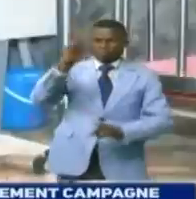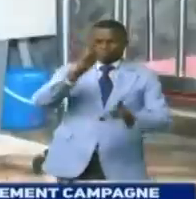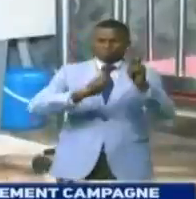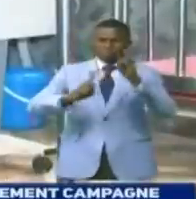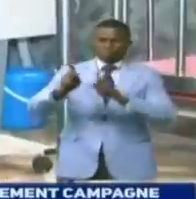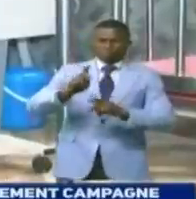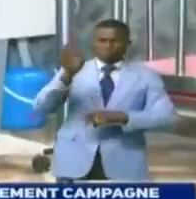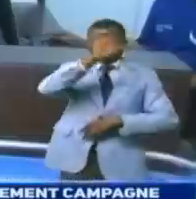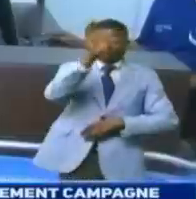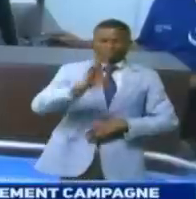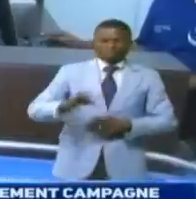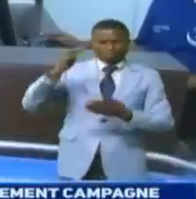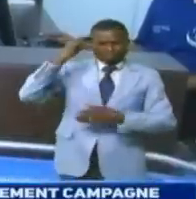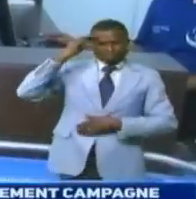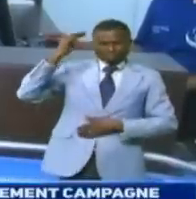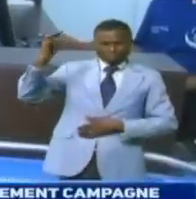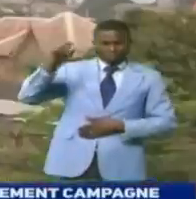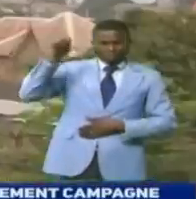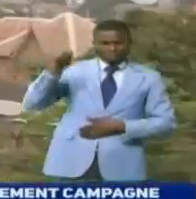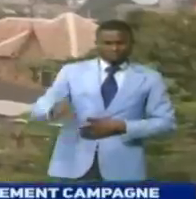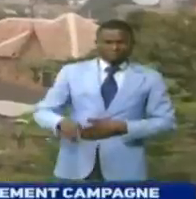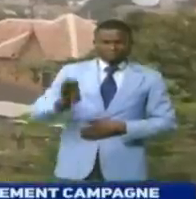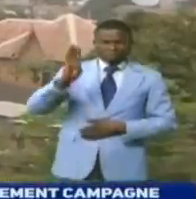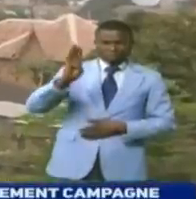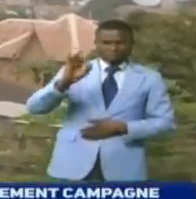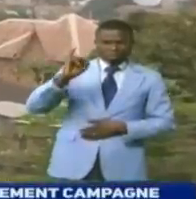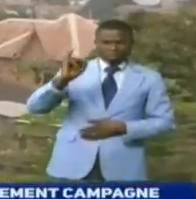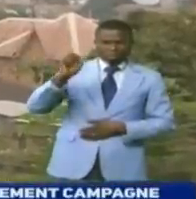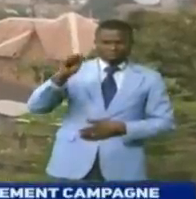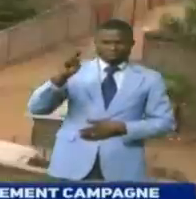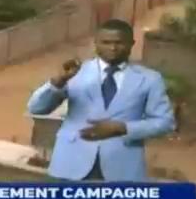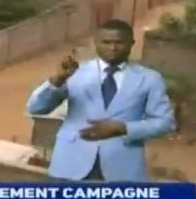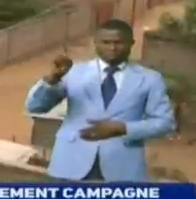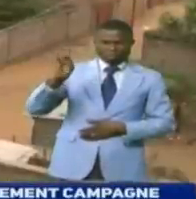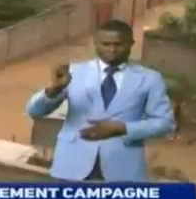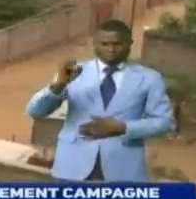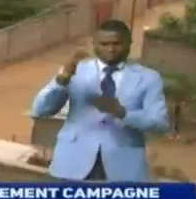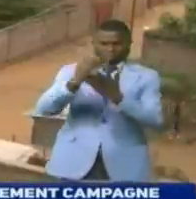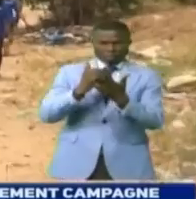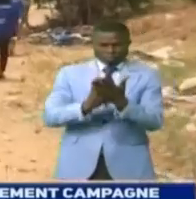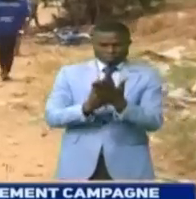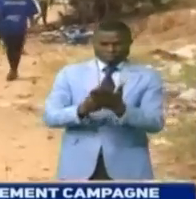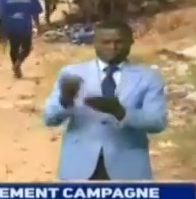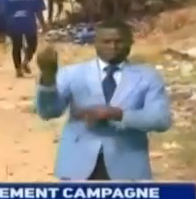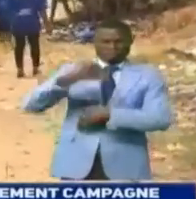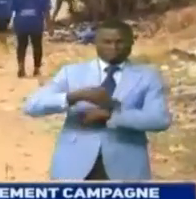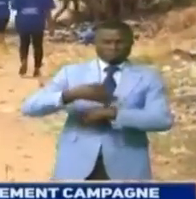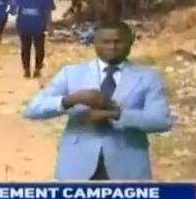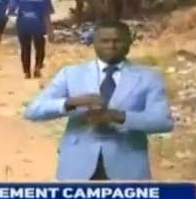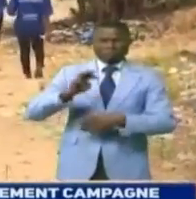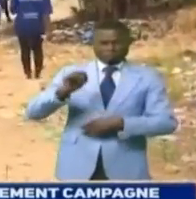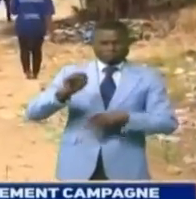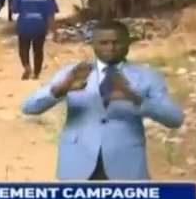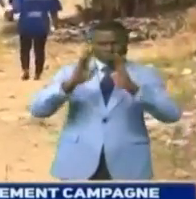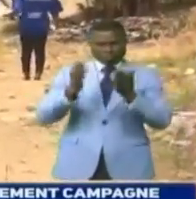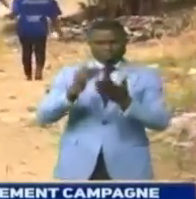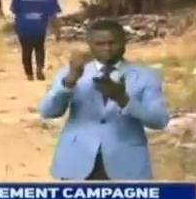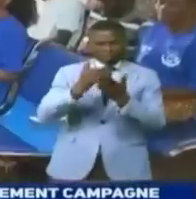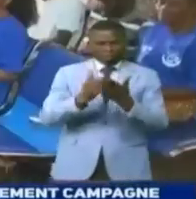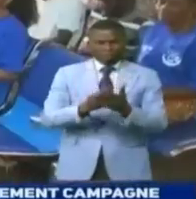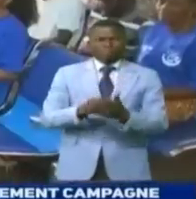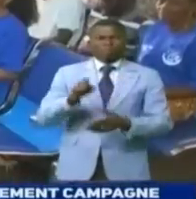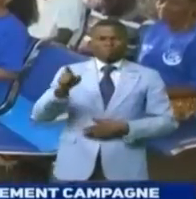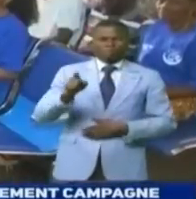de la commune de Mangafula, du quartier Bianda, Mitende, Cité Verte, Matadikibala et celle de